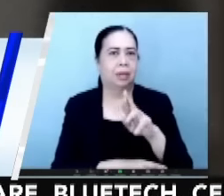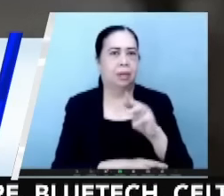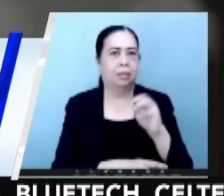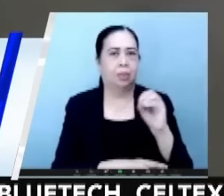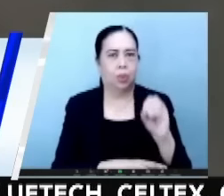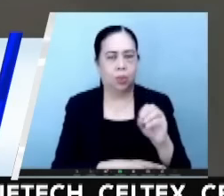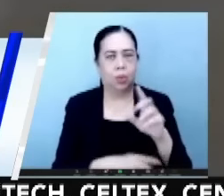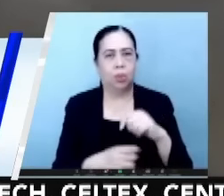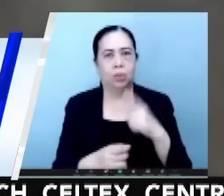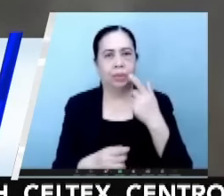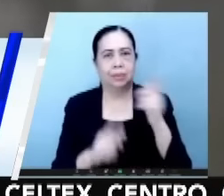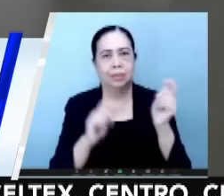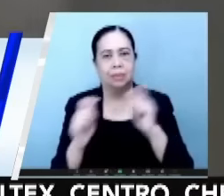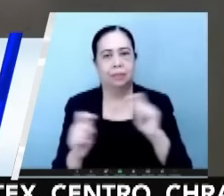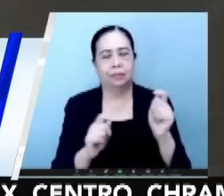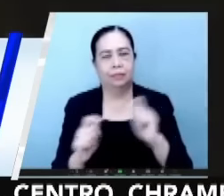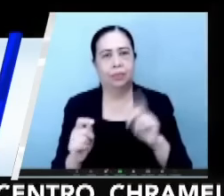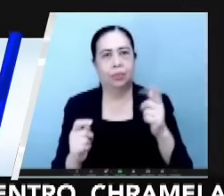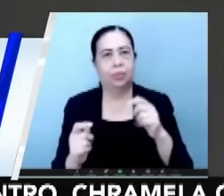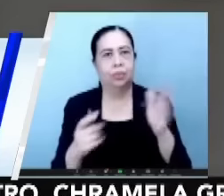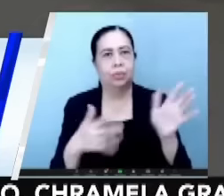Aghon.